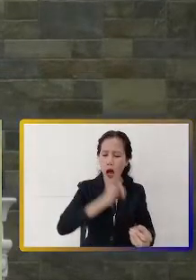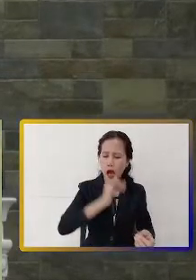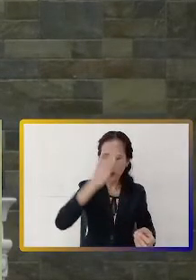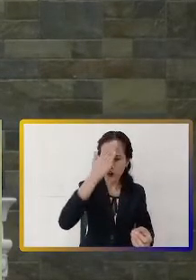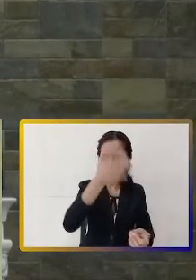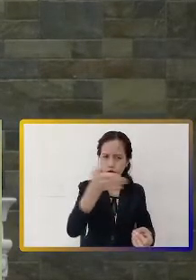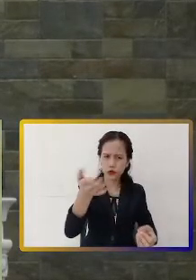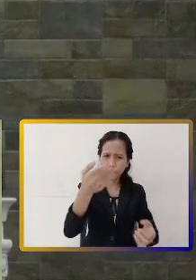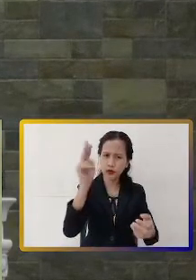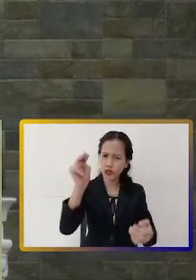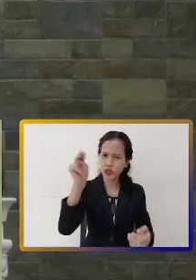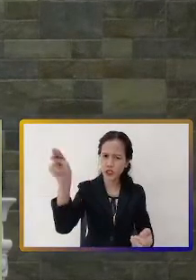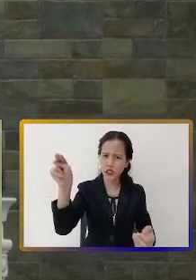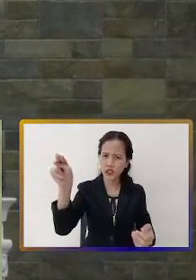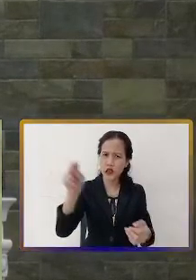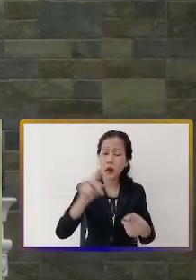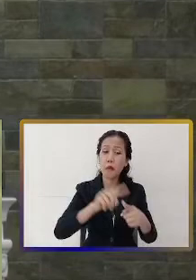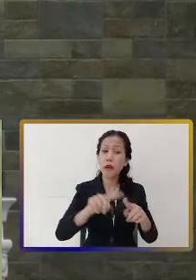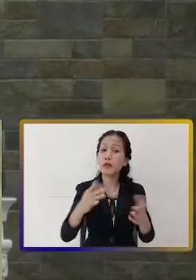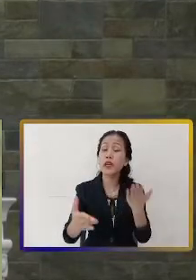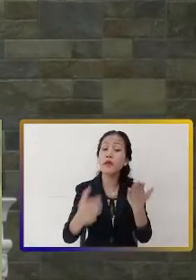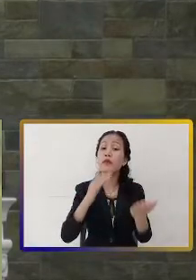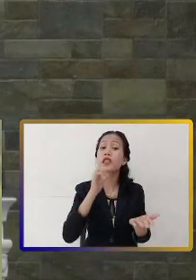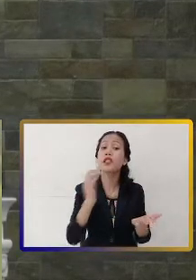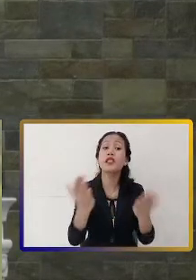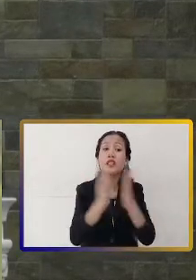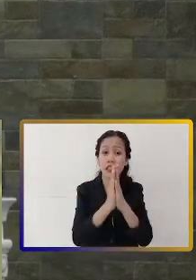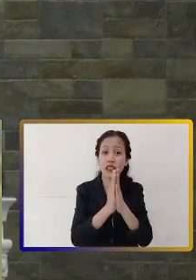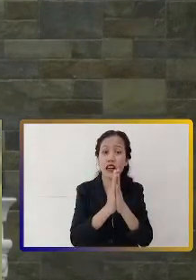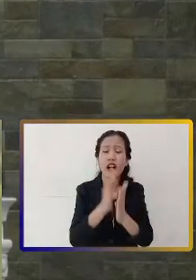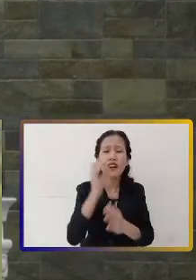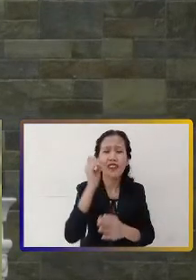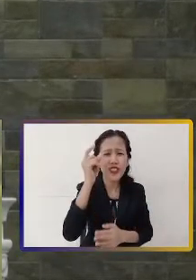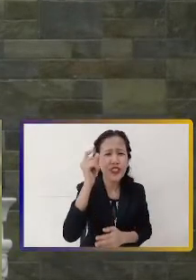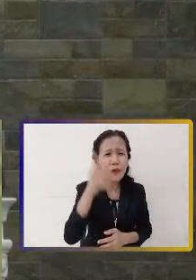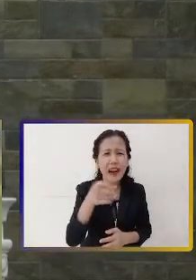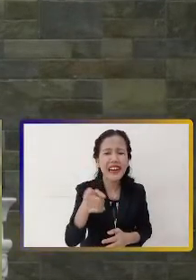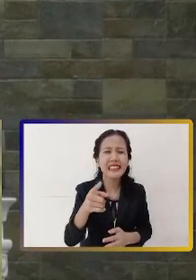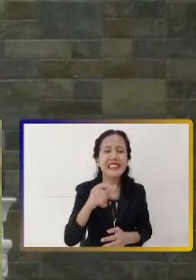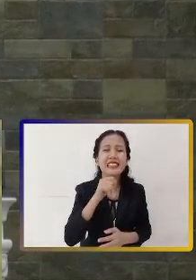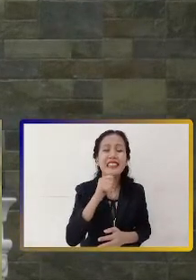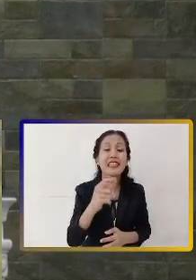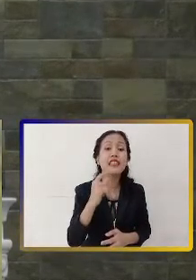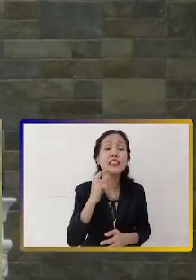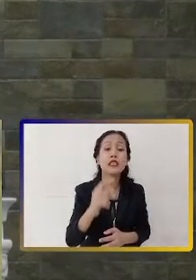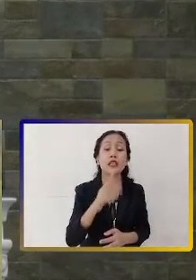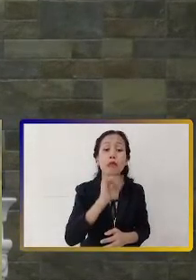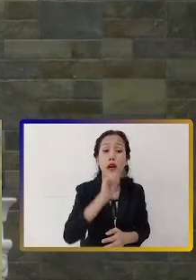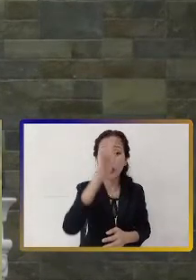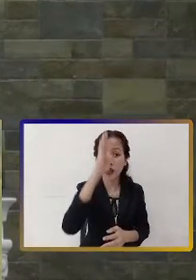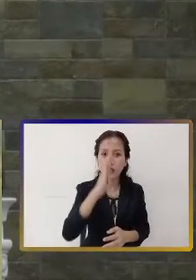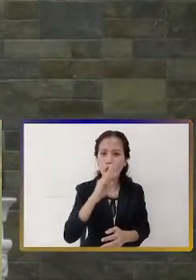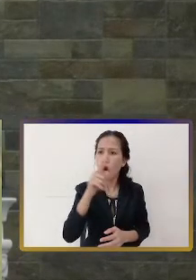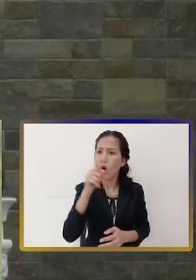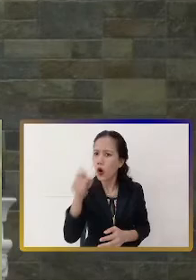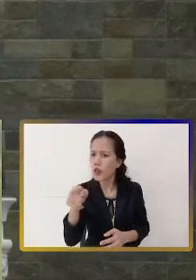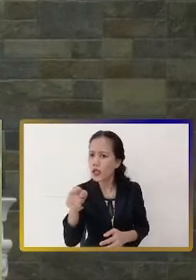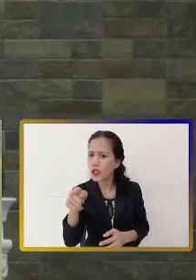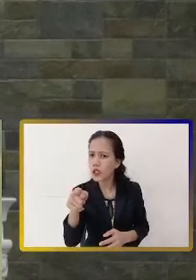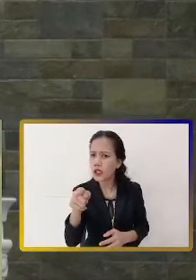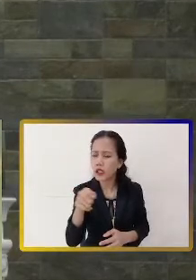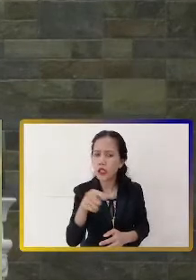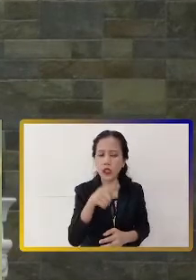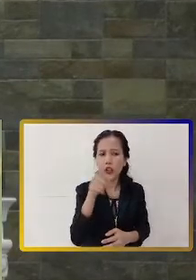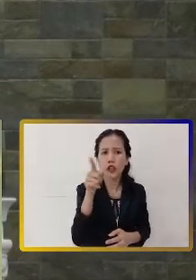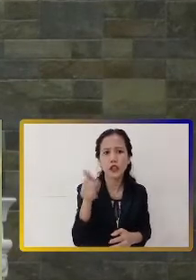Nauunawaan niyo po ba mga kapatid na hindi sinabi ng Panginoon dito na ito ang hiningi mo at dadagdagan pa kita?